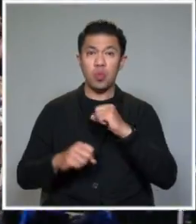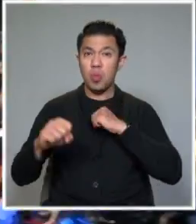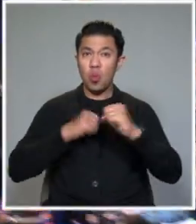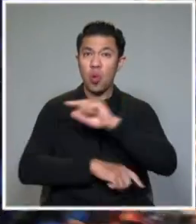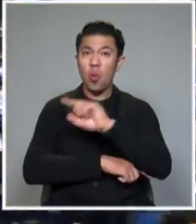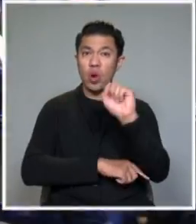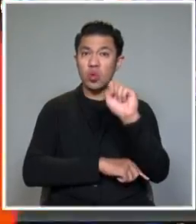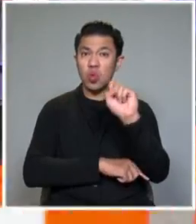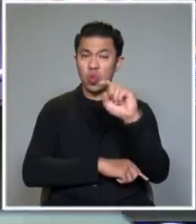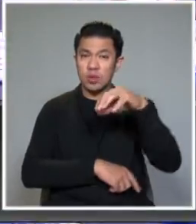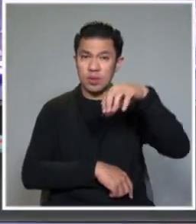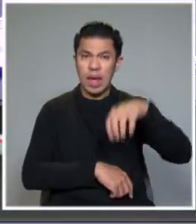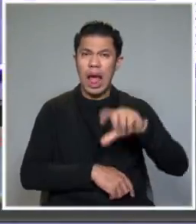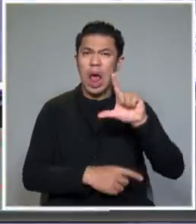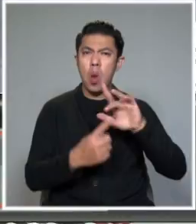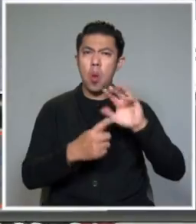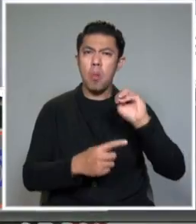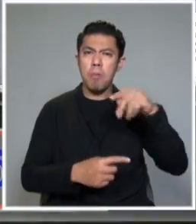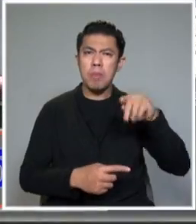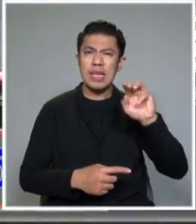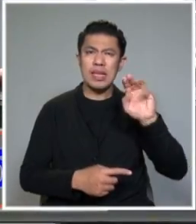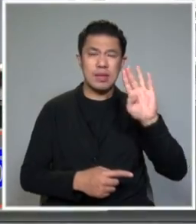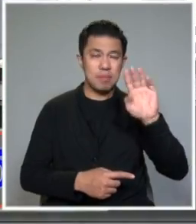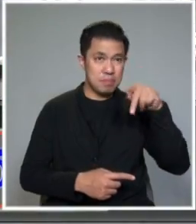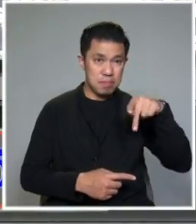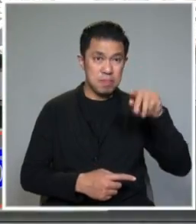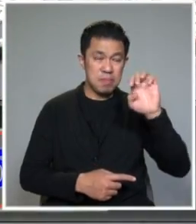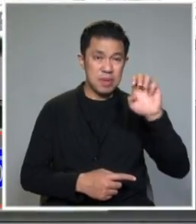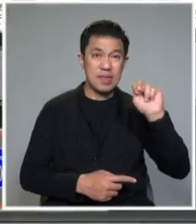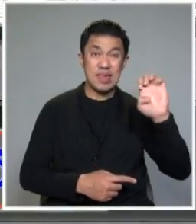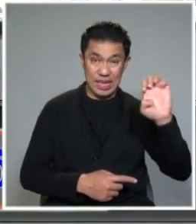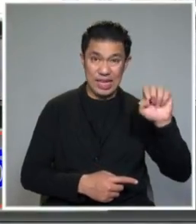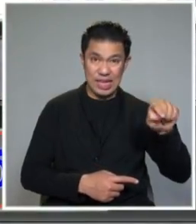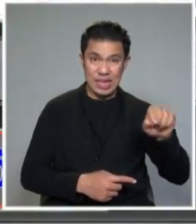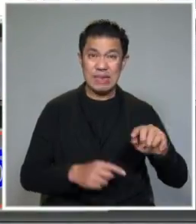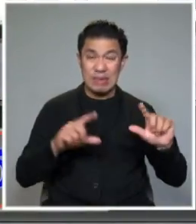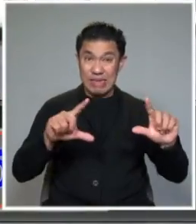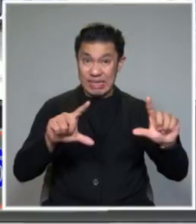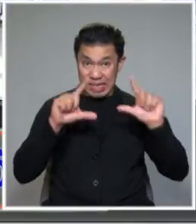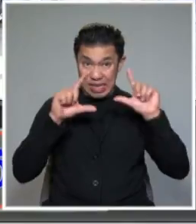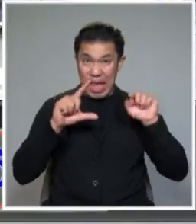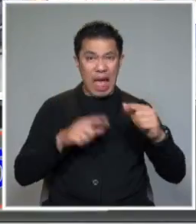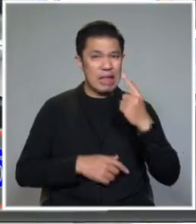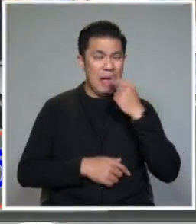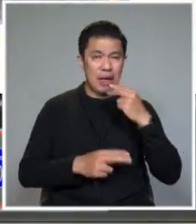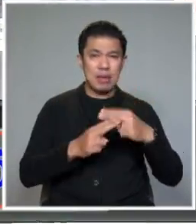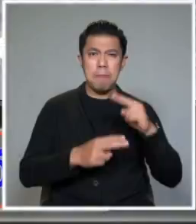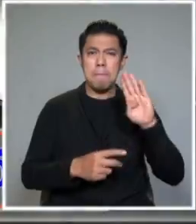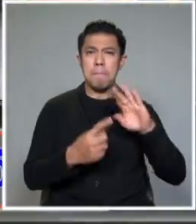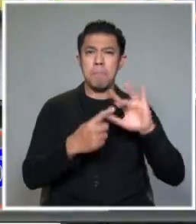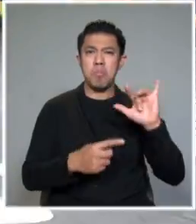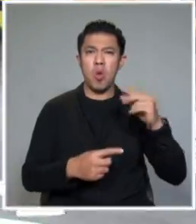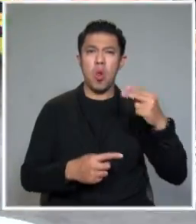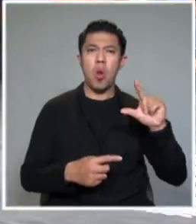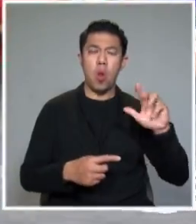นะครับที่เวทีลุมพินีที่รามินทรานะครับผู้เอกนำรายการเป็นบุญหลงของสวนพลูรีสอร์ทในฝ่ายแดงพบกับสมิงเด